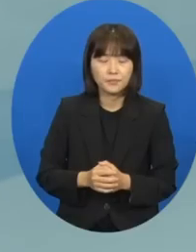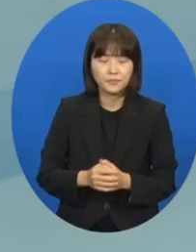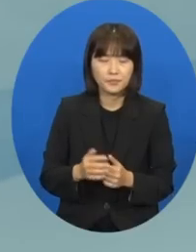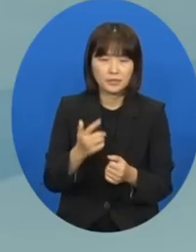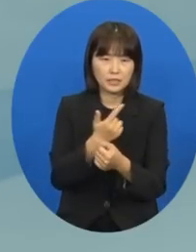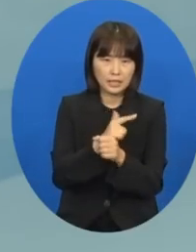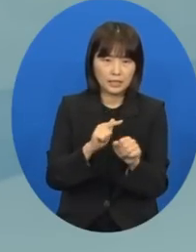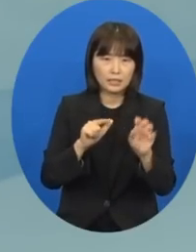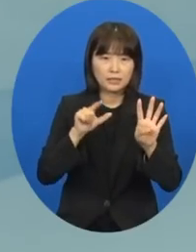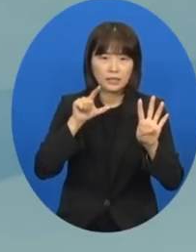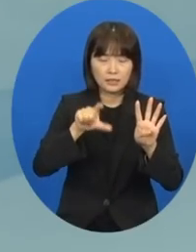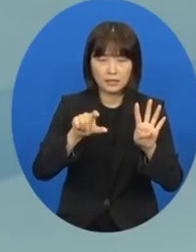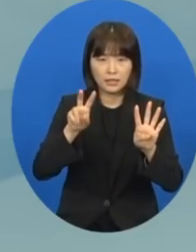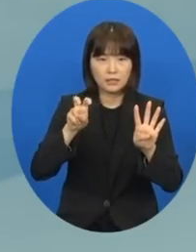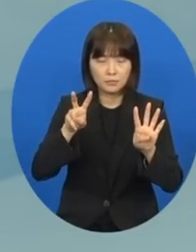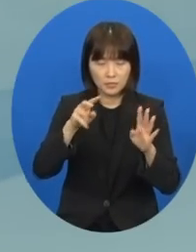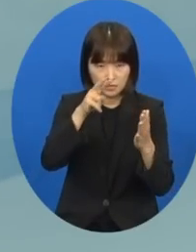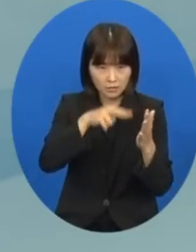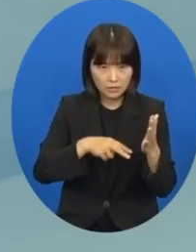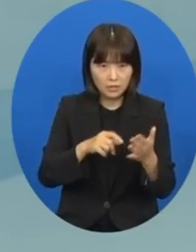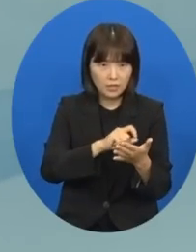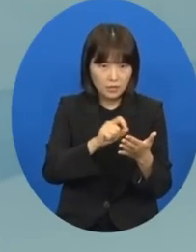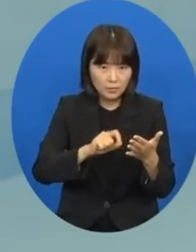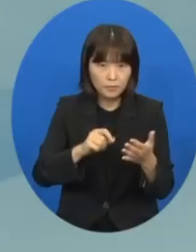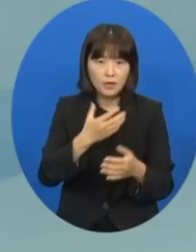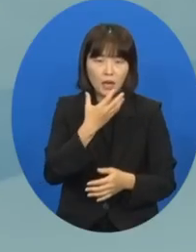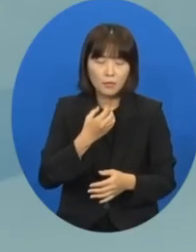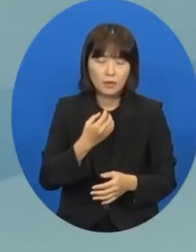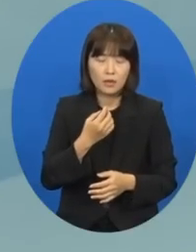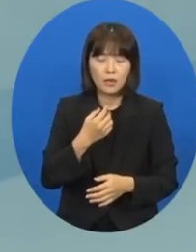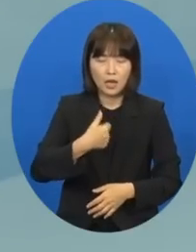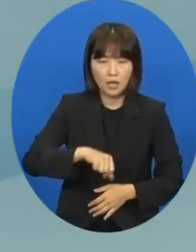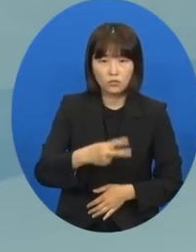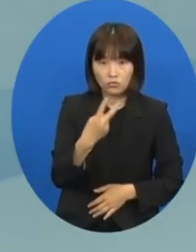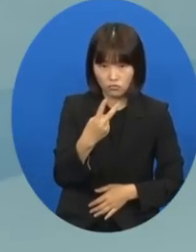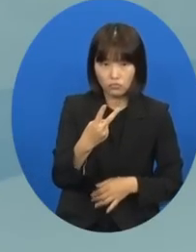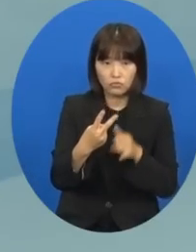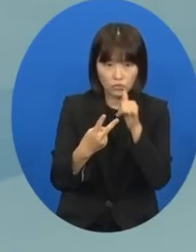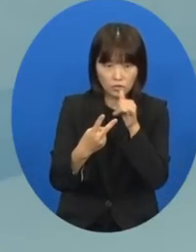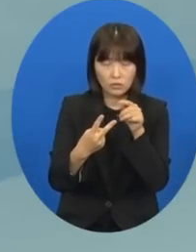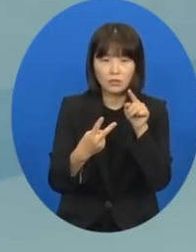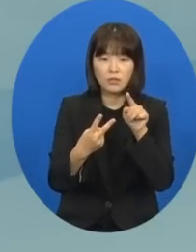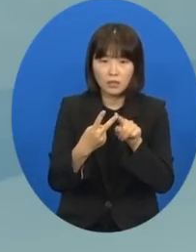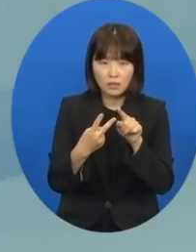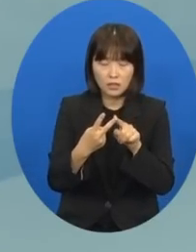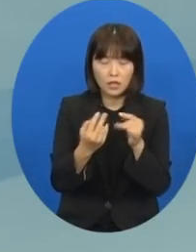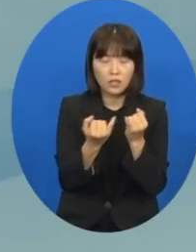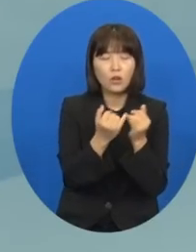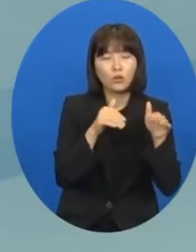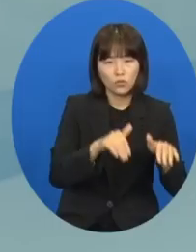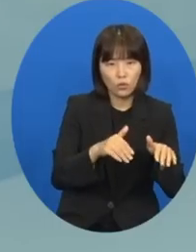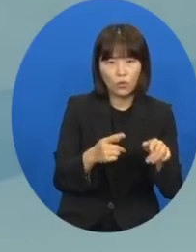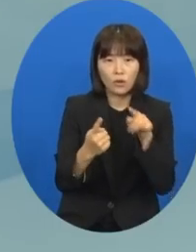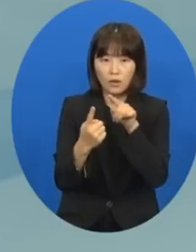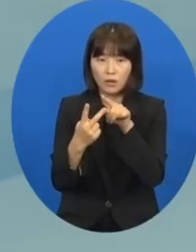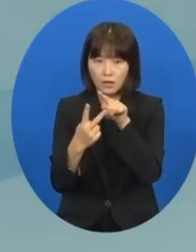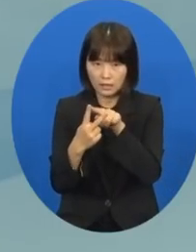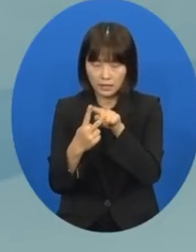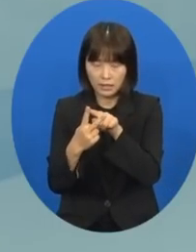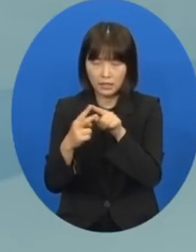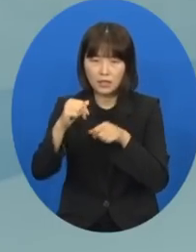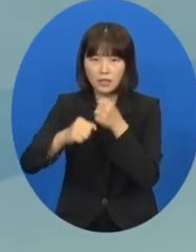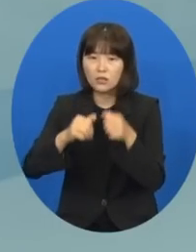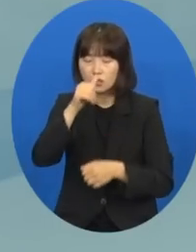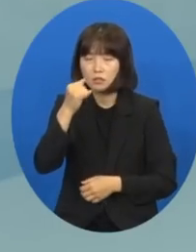좀 읽어볼까요? 시작. 기록된 바 아브라함에게 두 아들이 있으니 하나는 여종에게서 하나는 자유 있는 여자에게서